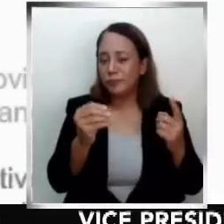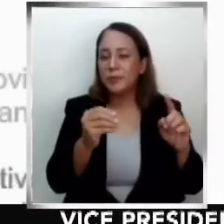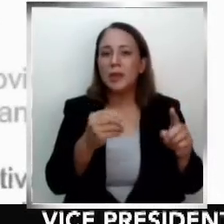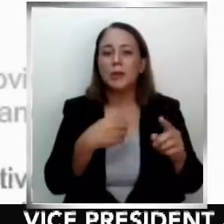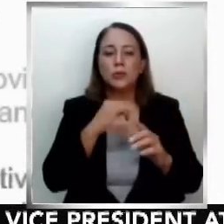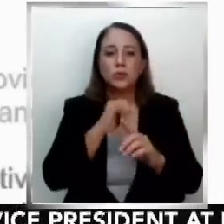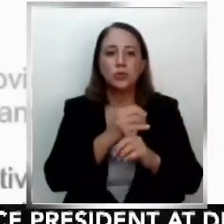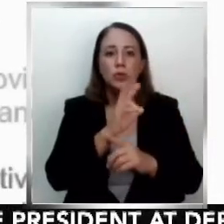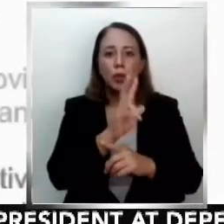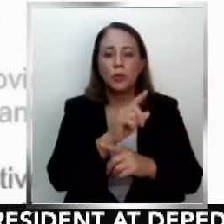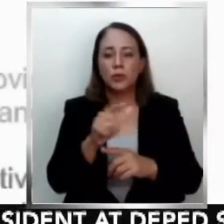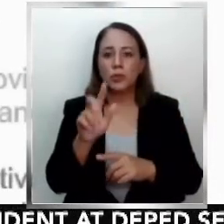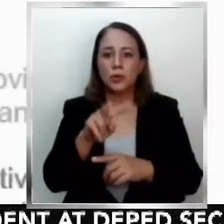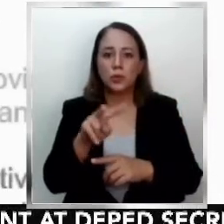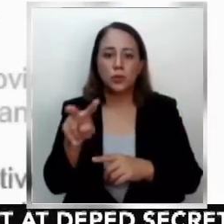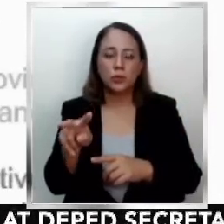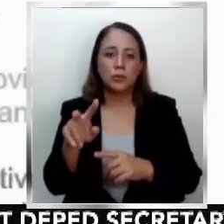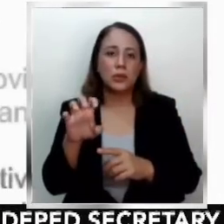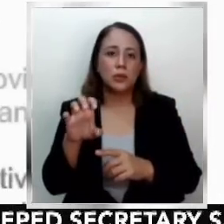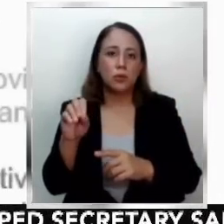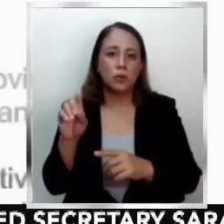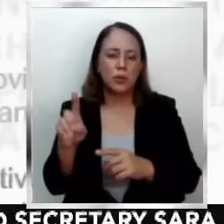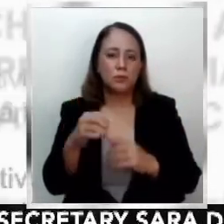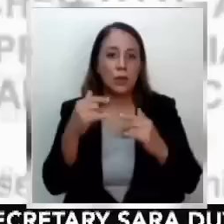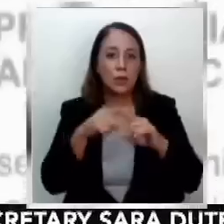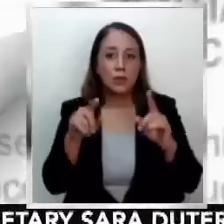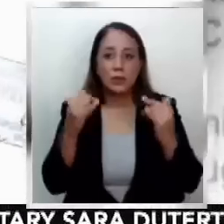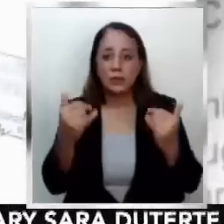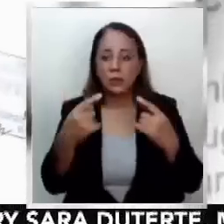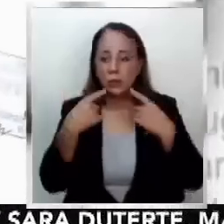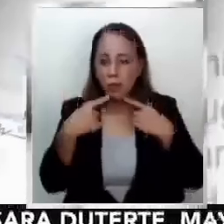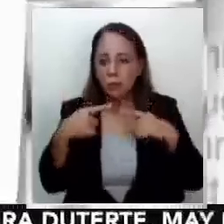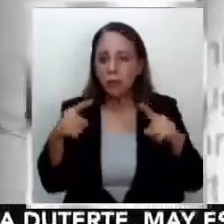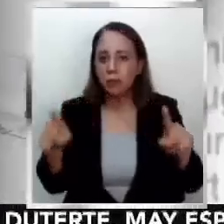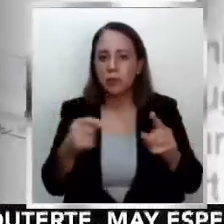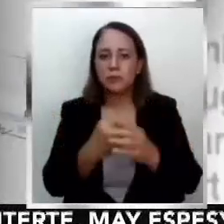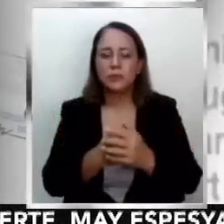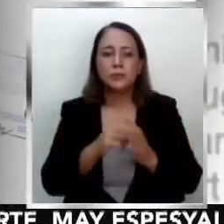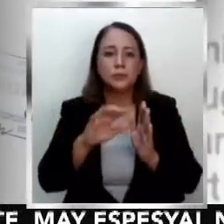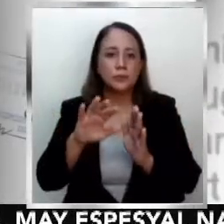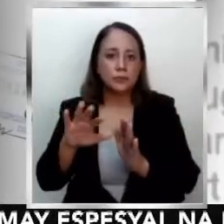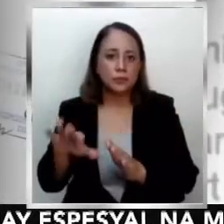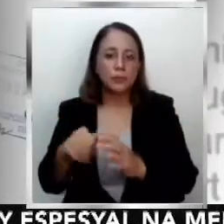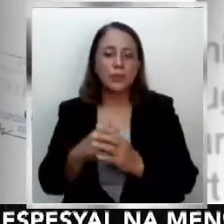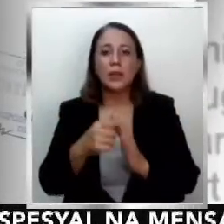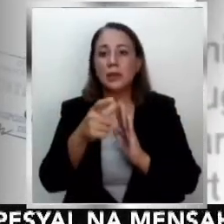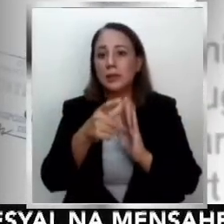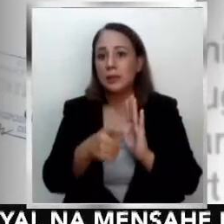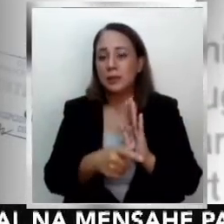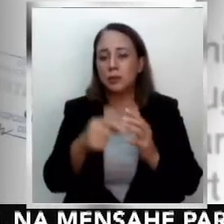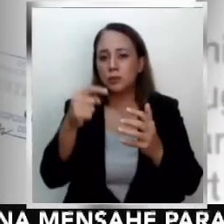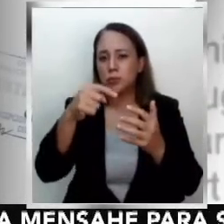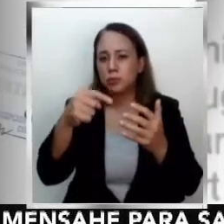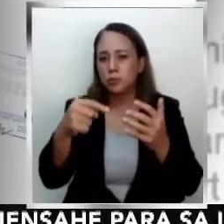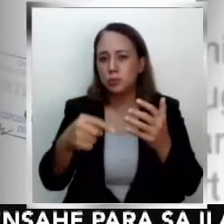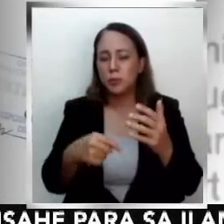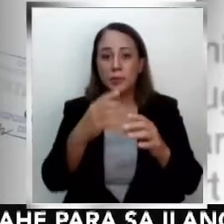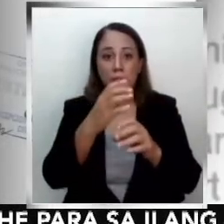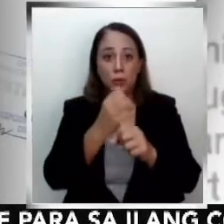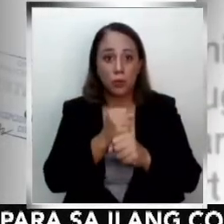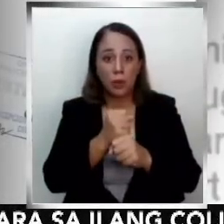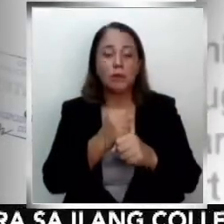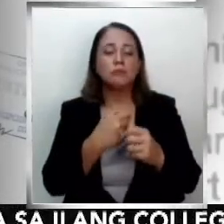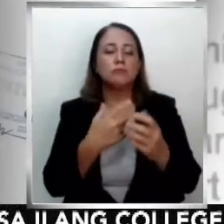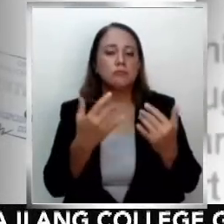30, 2022 ang EO1 pero ngayon lamang na isa publiko. Bukod sa pagkumpirmang lehitimo ang mga nakuhang kopya ng EO ng media, wala ibinigay na